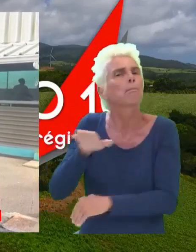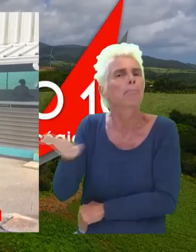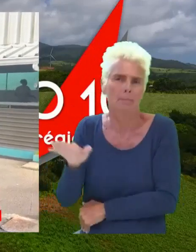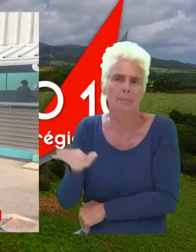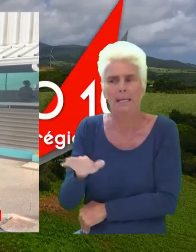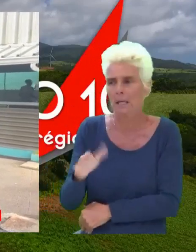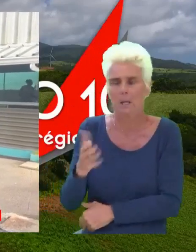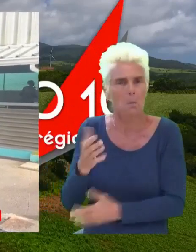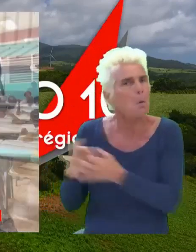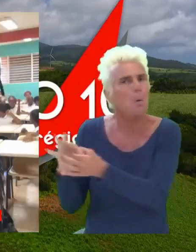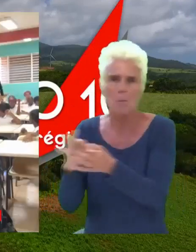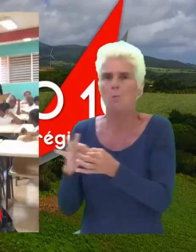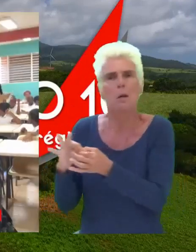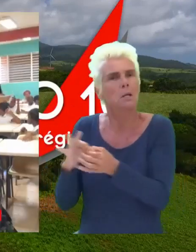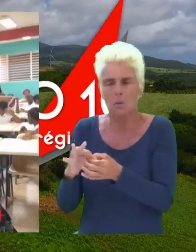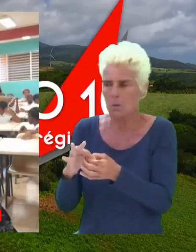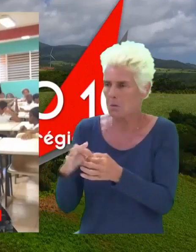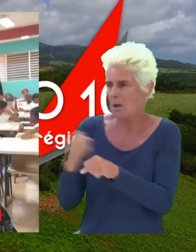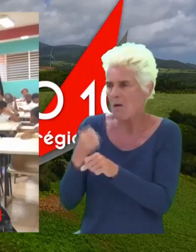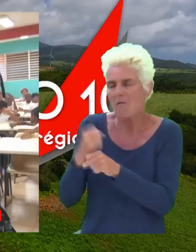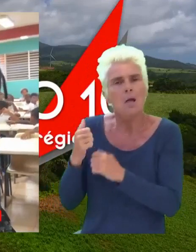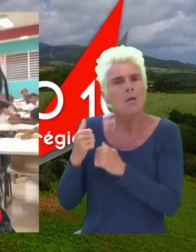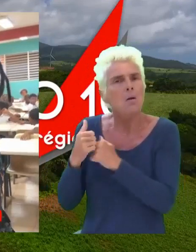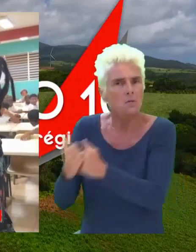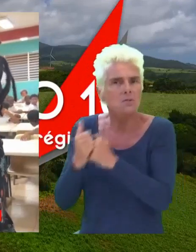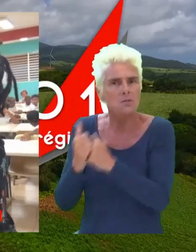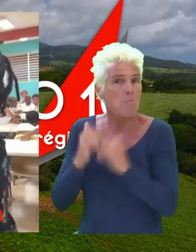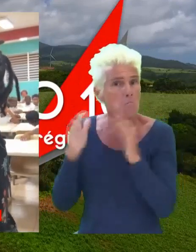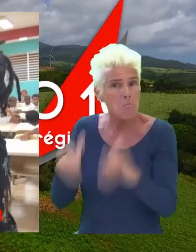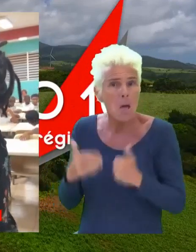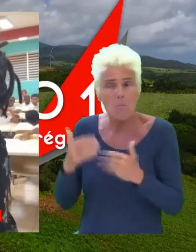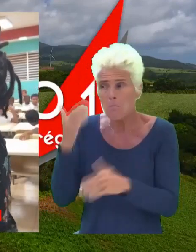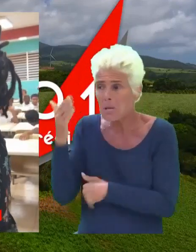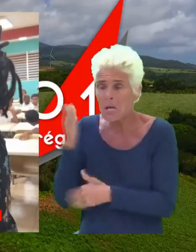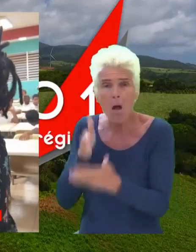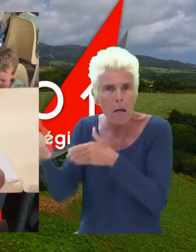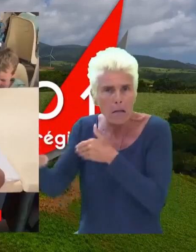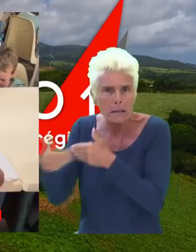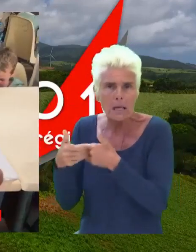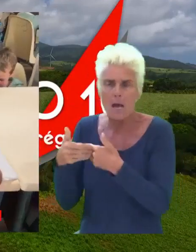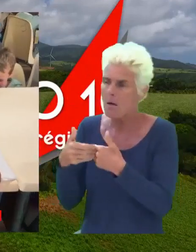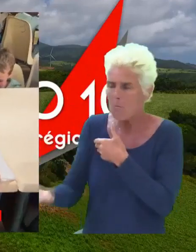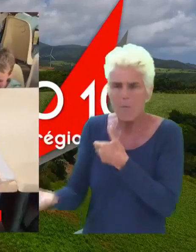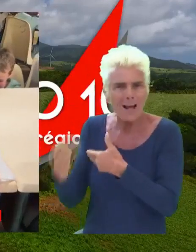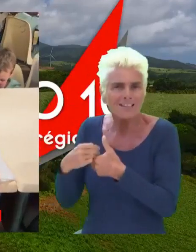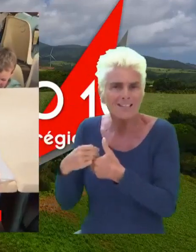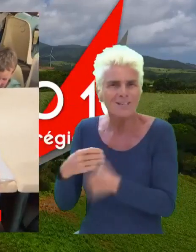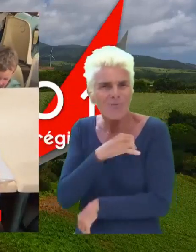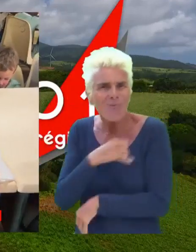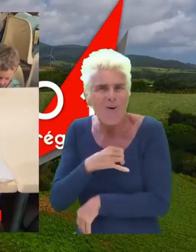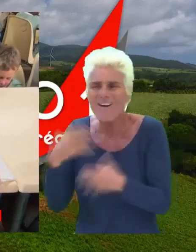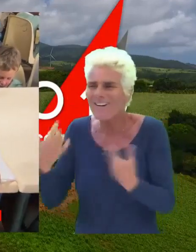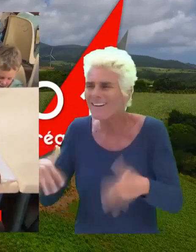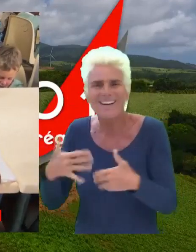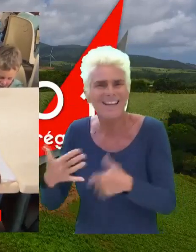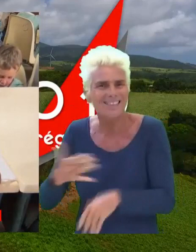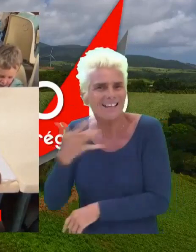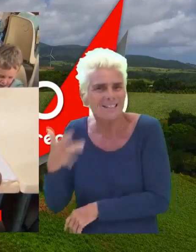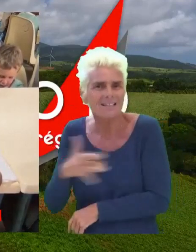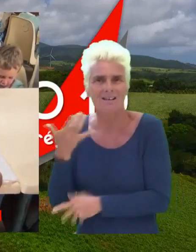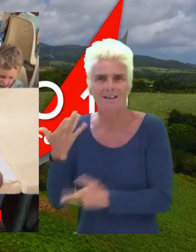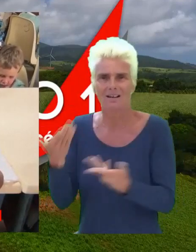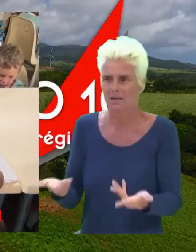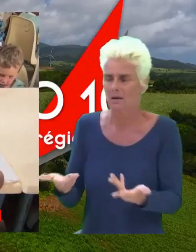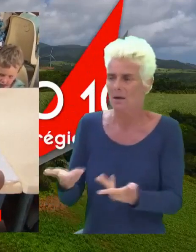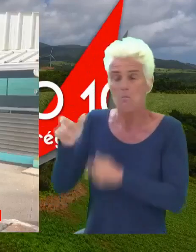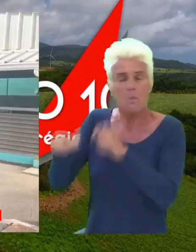coopér et que malgré leur handicap ils sont très participatifs et c'est important pour nous aussi que les jeunes les enfants